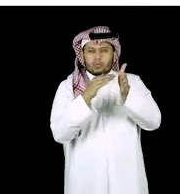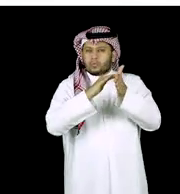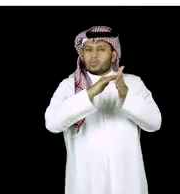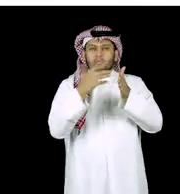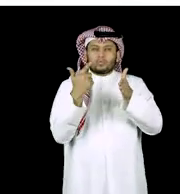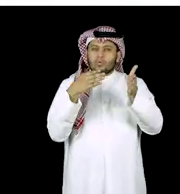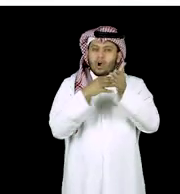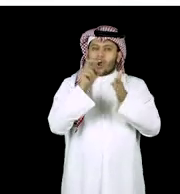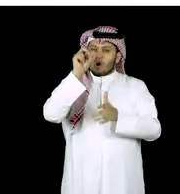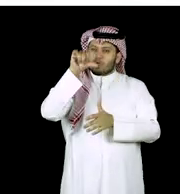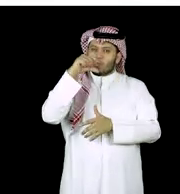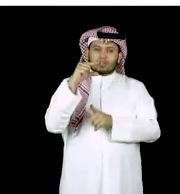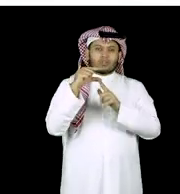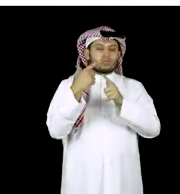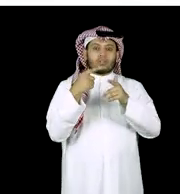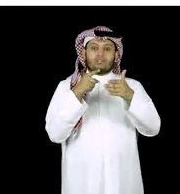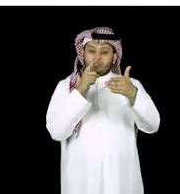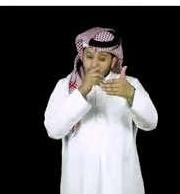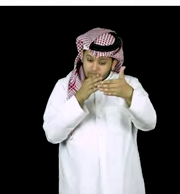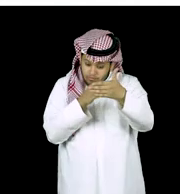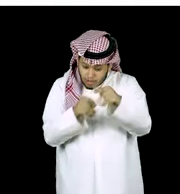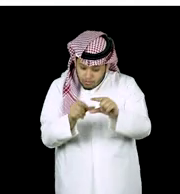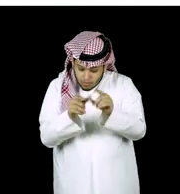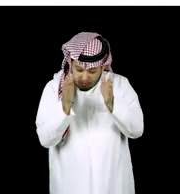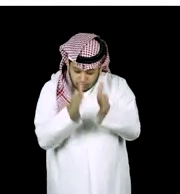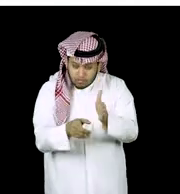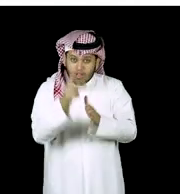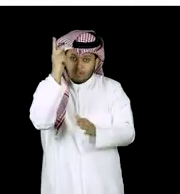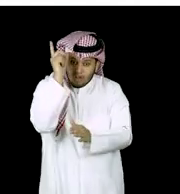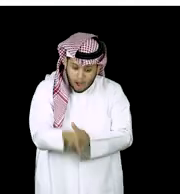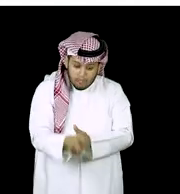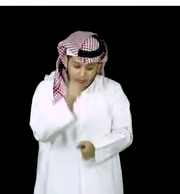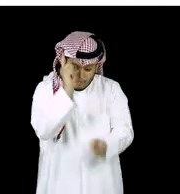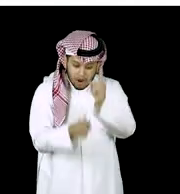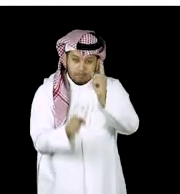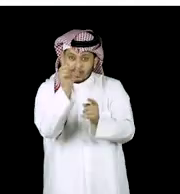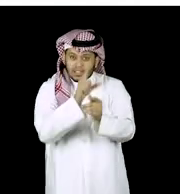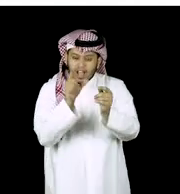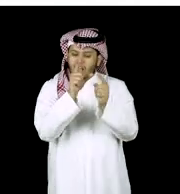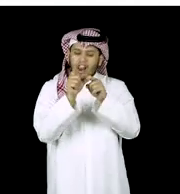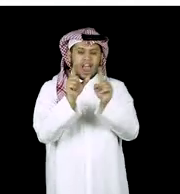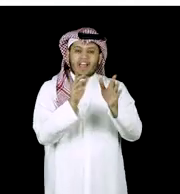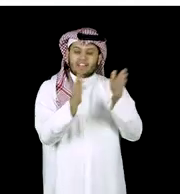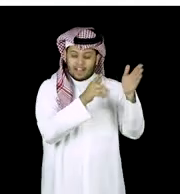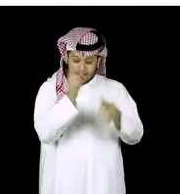الأول أن يكون في المجال الذي يصح فيه التشريع أو التنظيم.